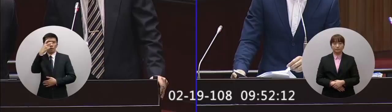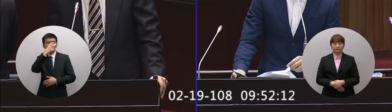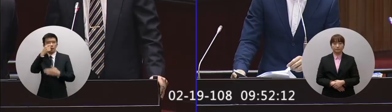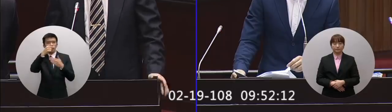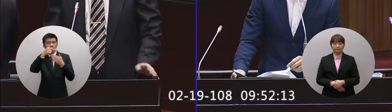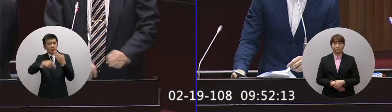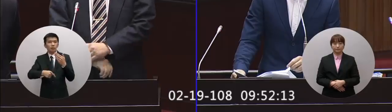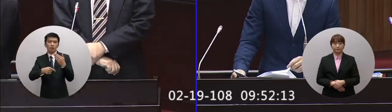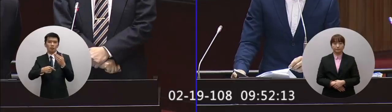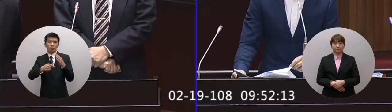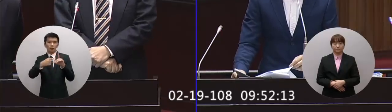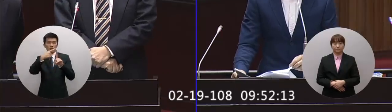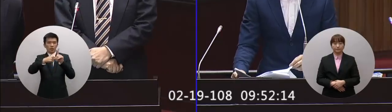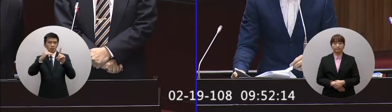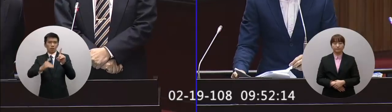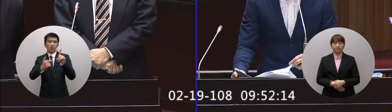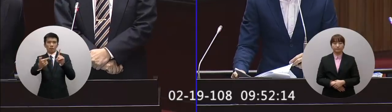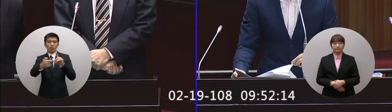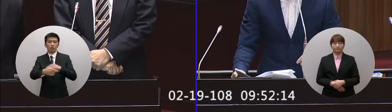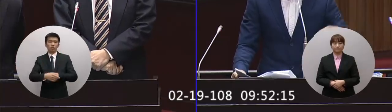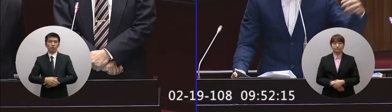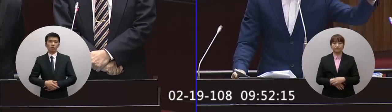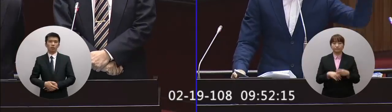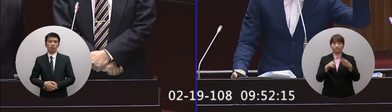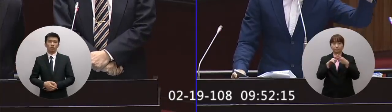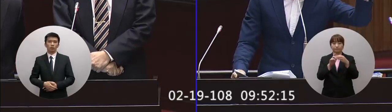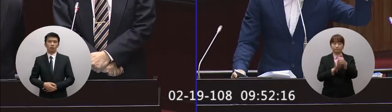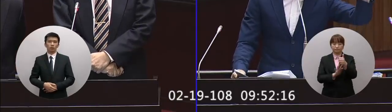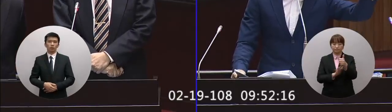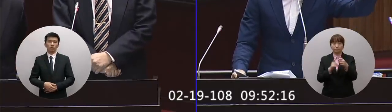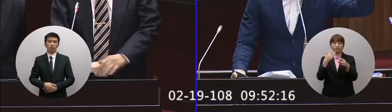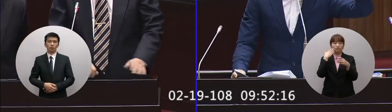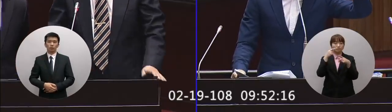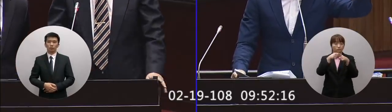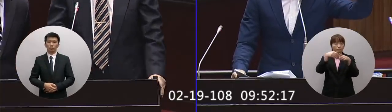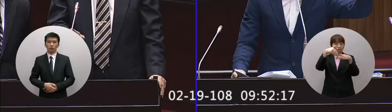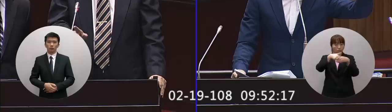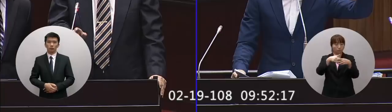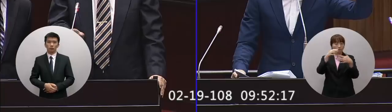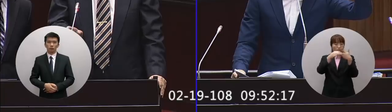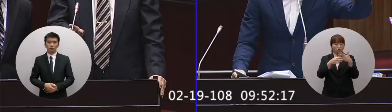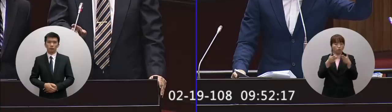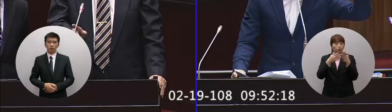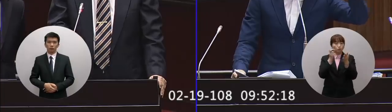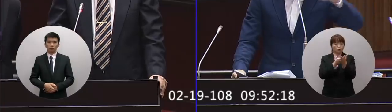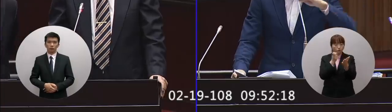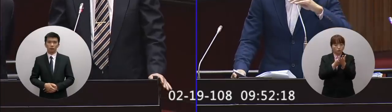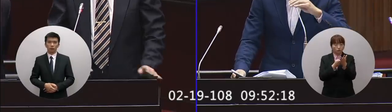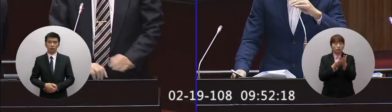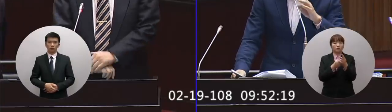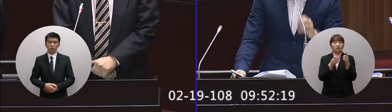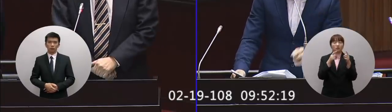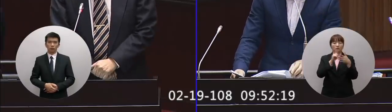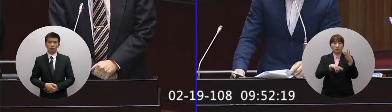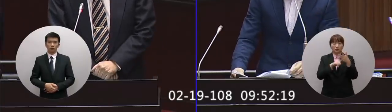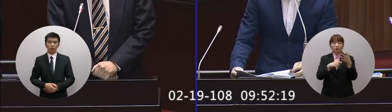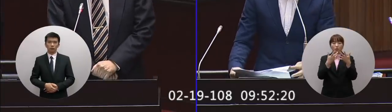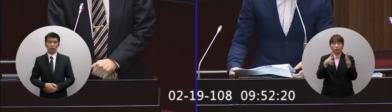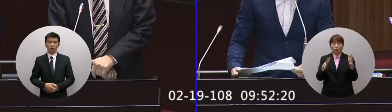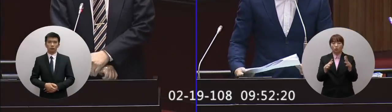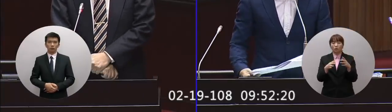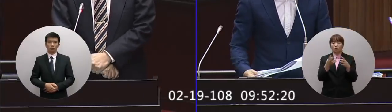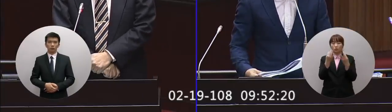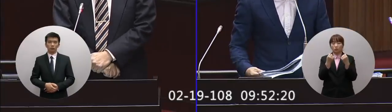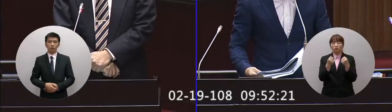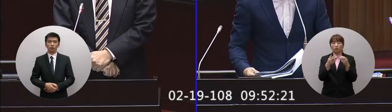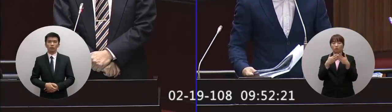低、 所以主委公投门槛是不是应该调高？除了简单多数之外，时代力量立场非